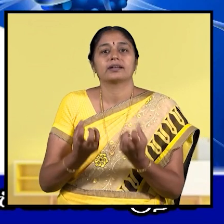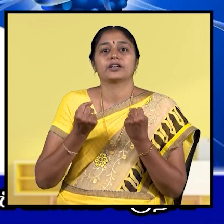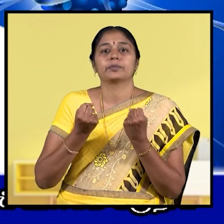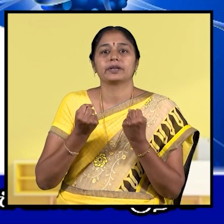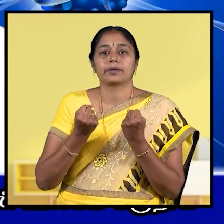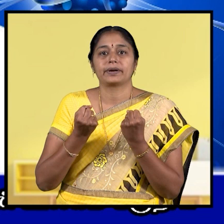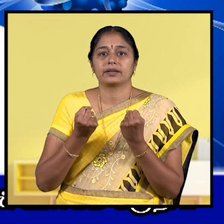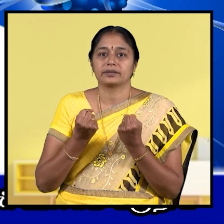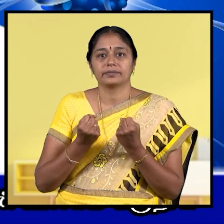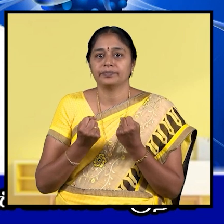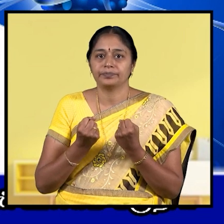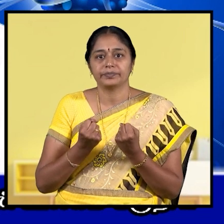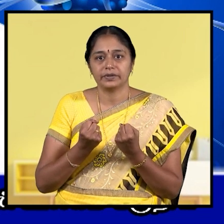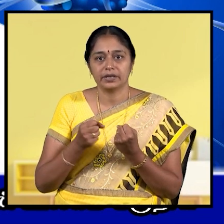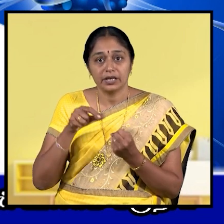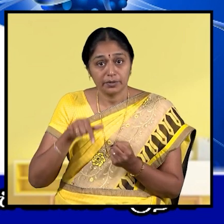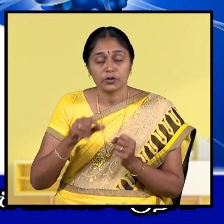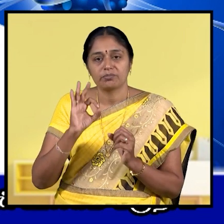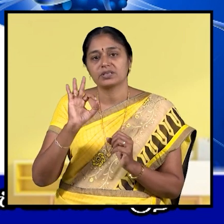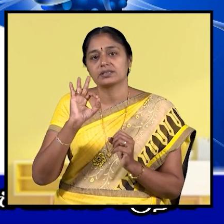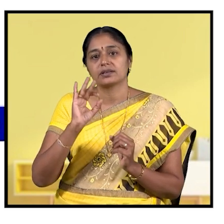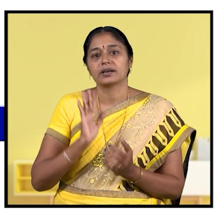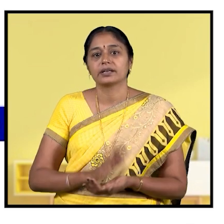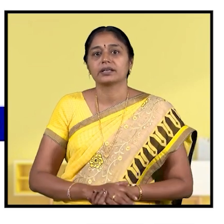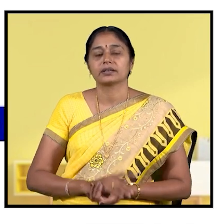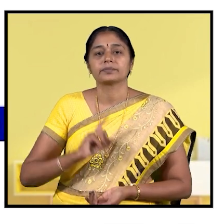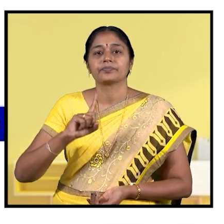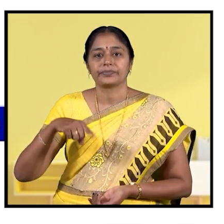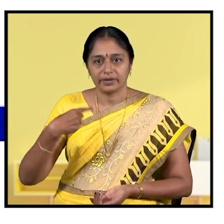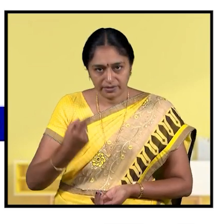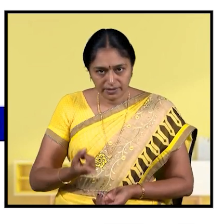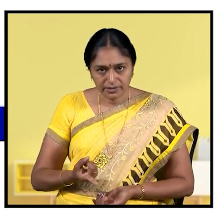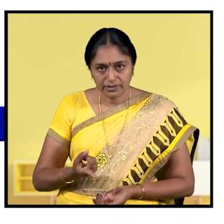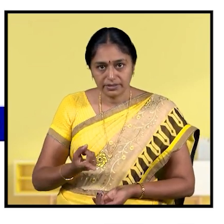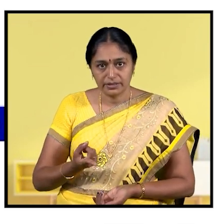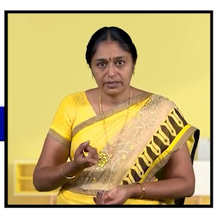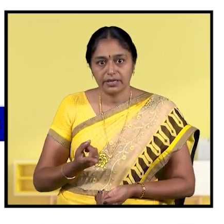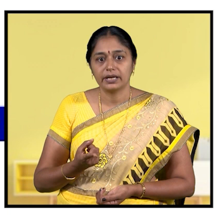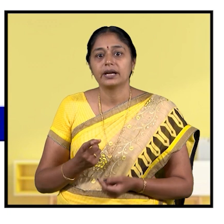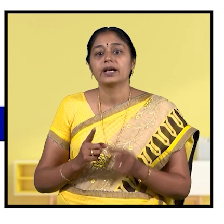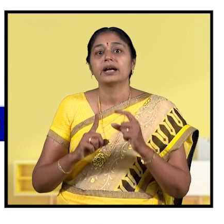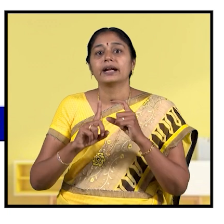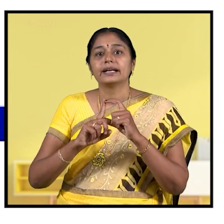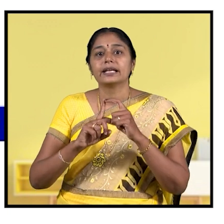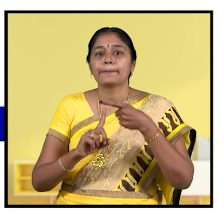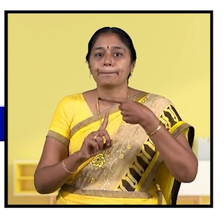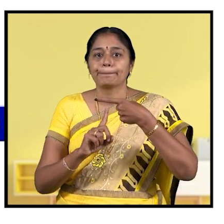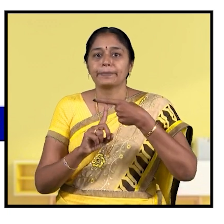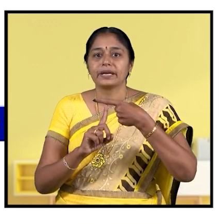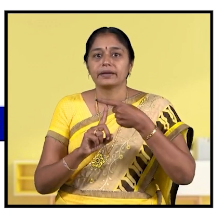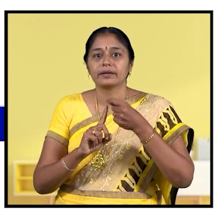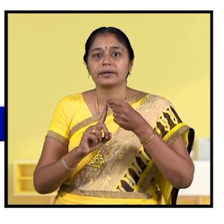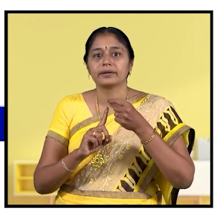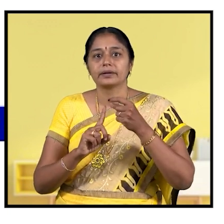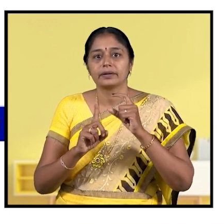நோய்க்கு எதிரான ஒரு தடுப்பு மருந்தாக இது வந்து பயன்பட்டு கொண்டு இப்பொழுது இருக்கிறது. அடுத்தாற்போல் நம்ம பார்க்கக்கூடிய மருந்து வந்து டிபிடி. இது 3 நோய்க்கு தடுப்பு